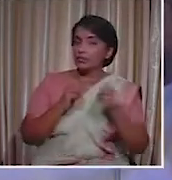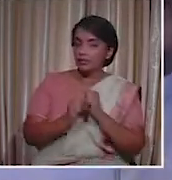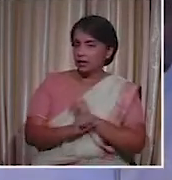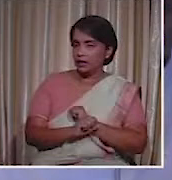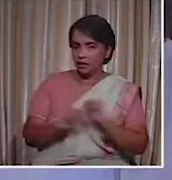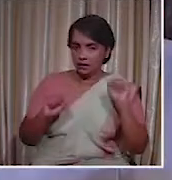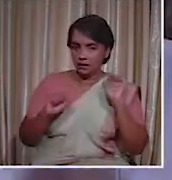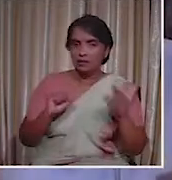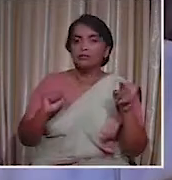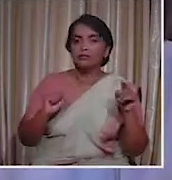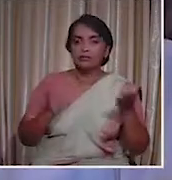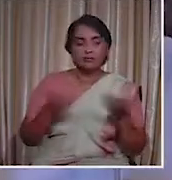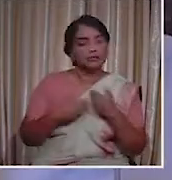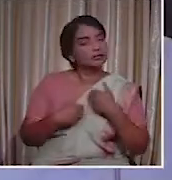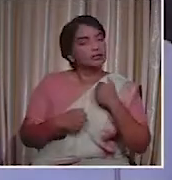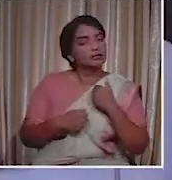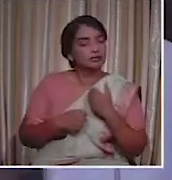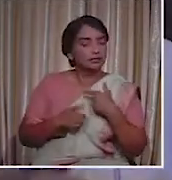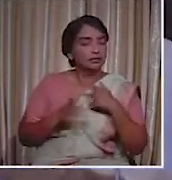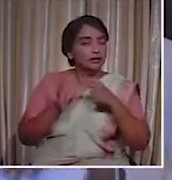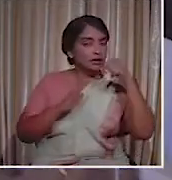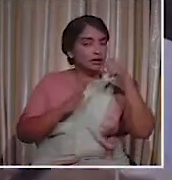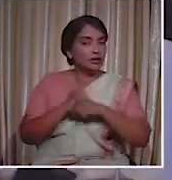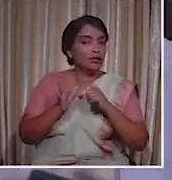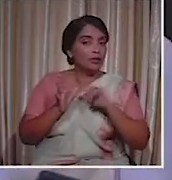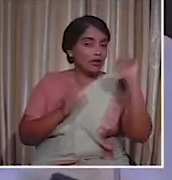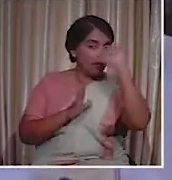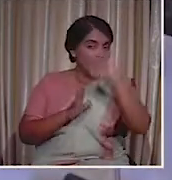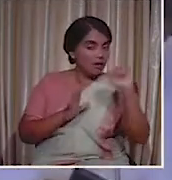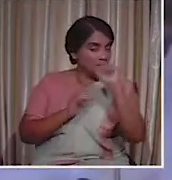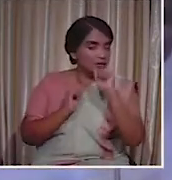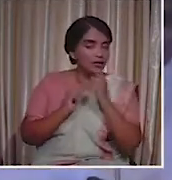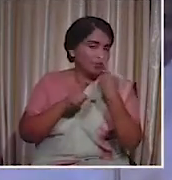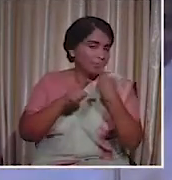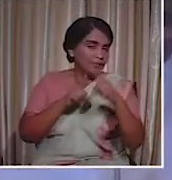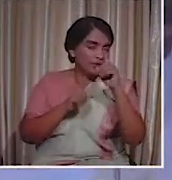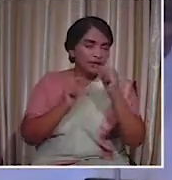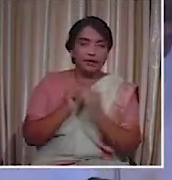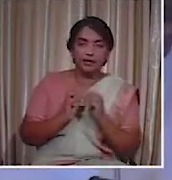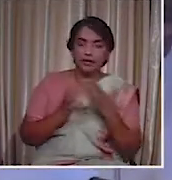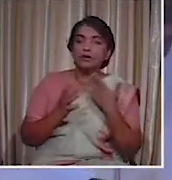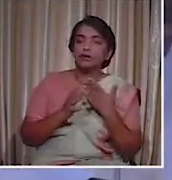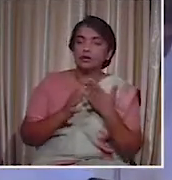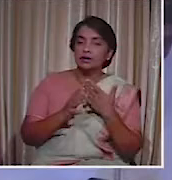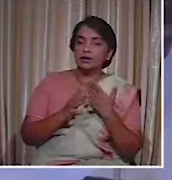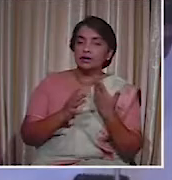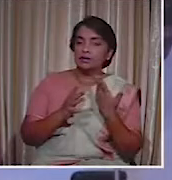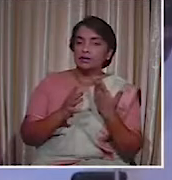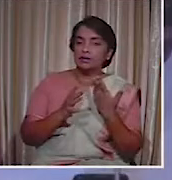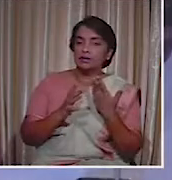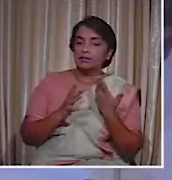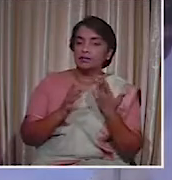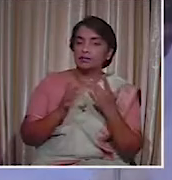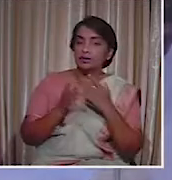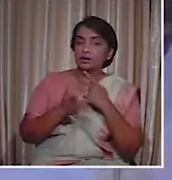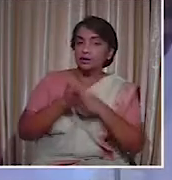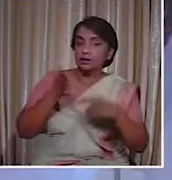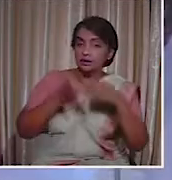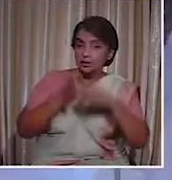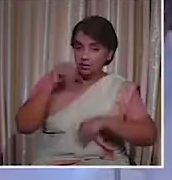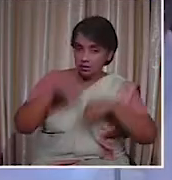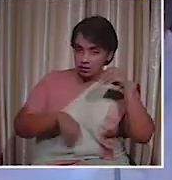නොවුණු අපේ දකුණු ආසියාවේ ක්‍රියාත්මක වෙන විද්‍යුත් ඡන්ද ප්‍රකාශ කිරීමේ